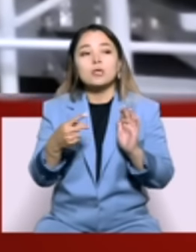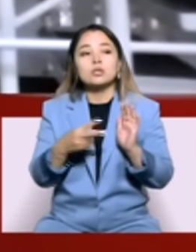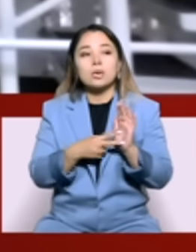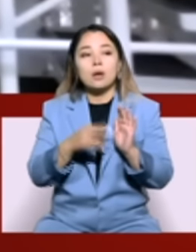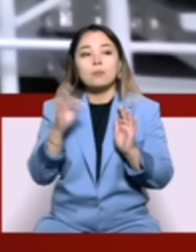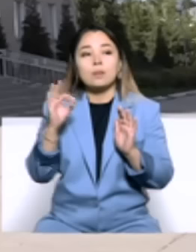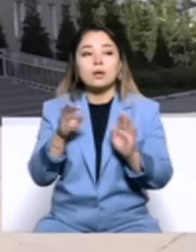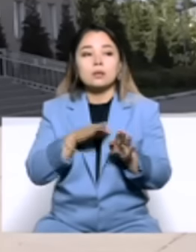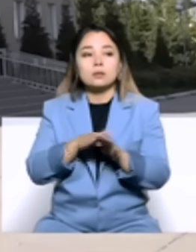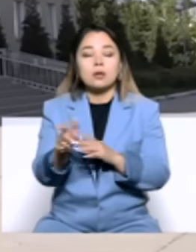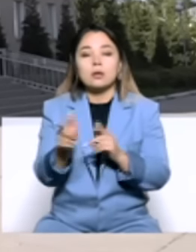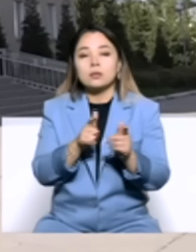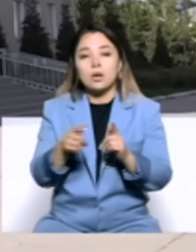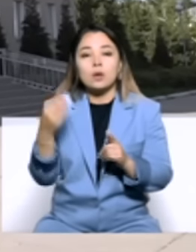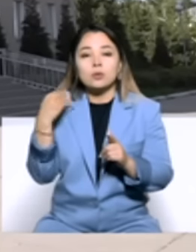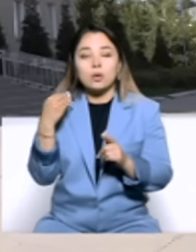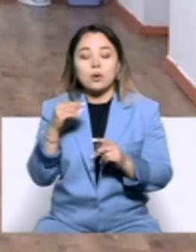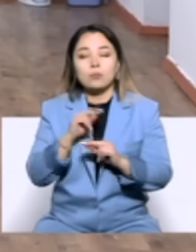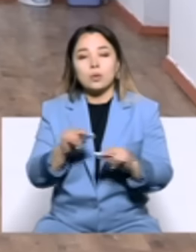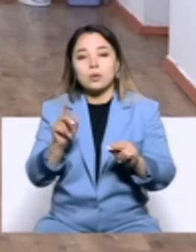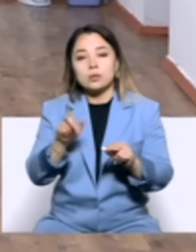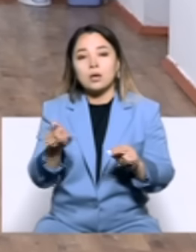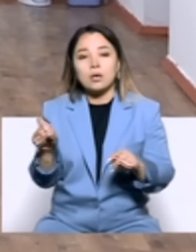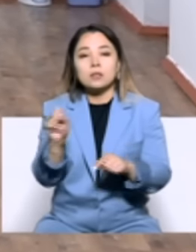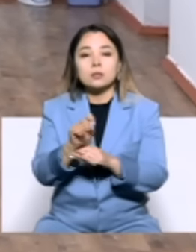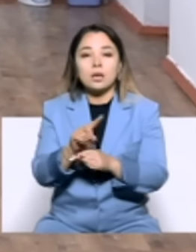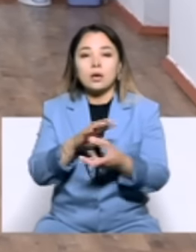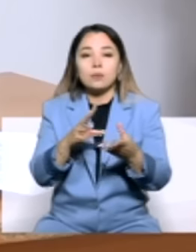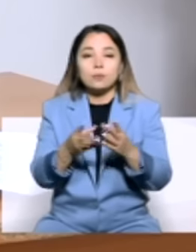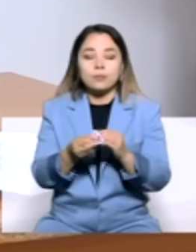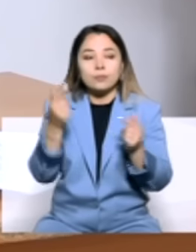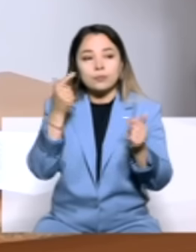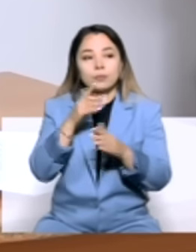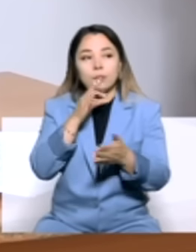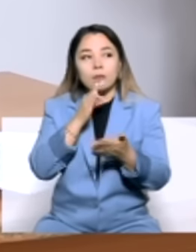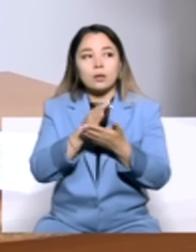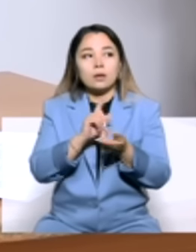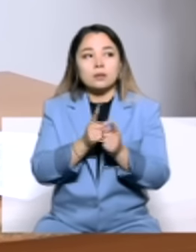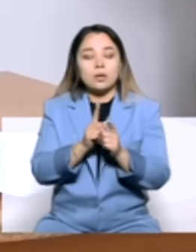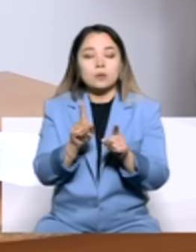4-7% ғана орындай алды. Түркістандық мұғалімдер бұған тапсырма мәтінінің сауатсыз